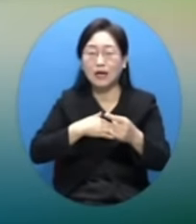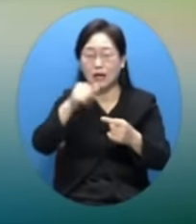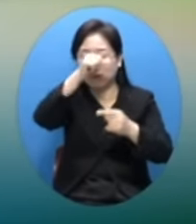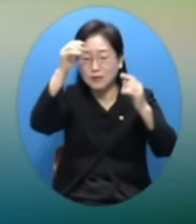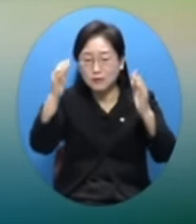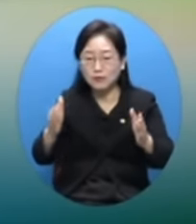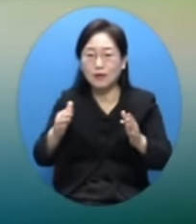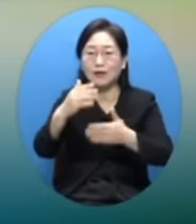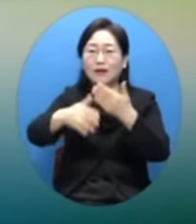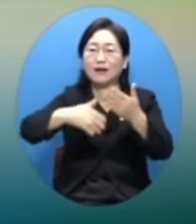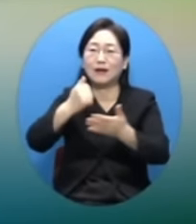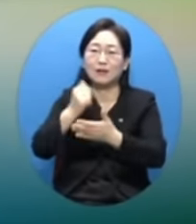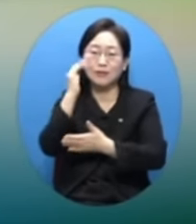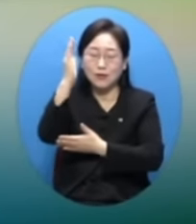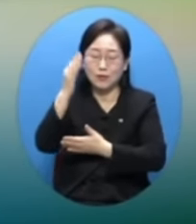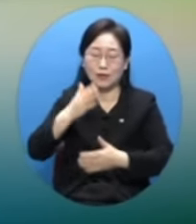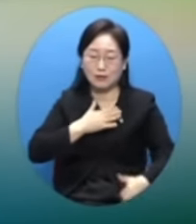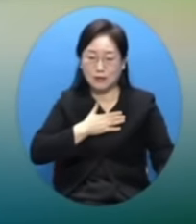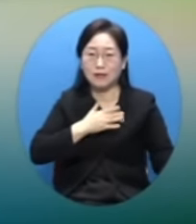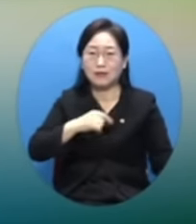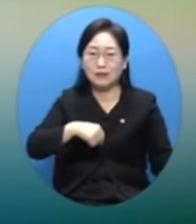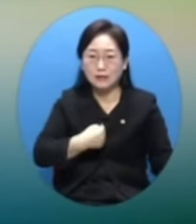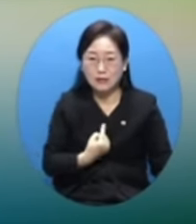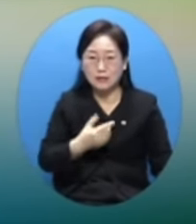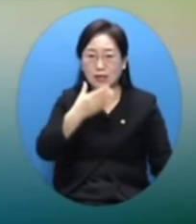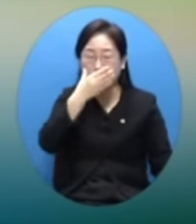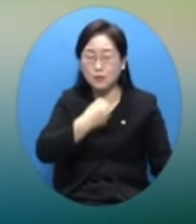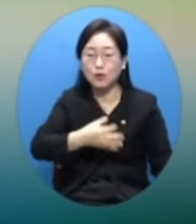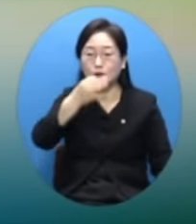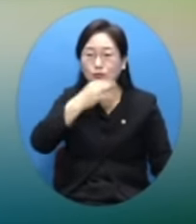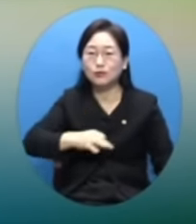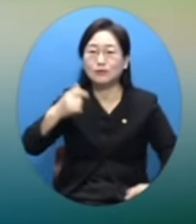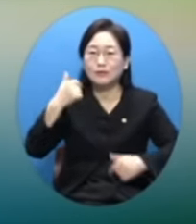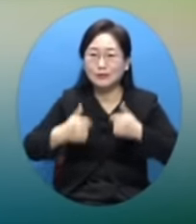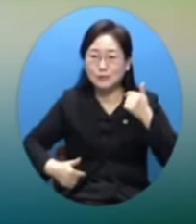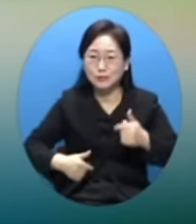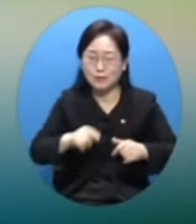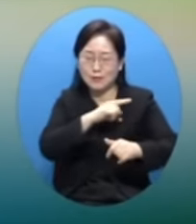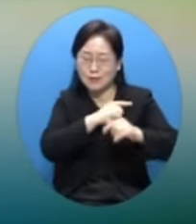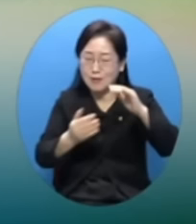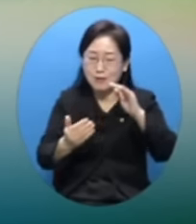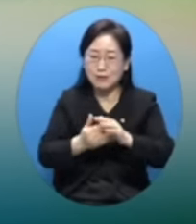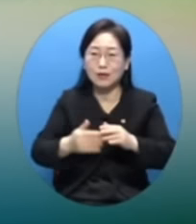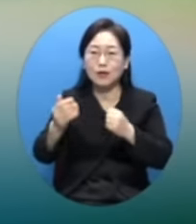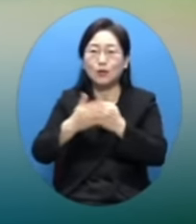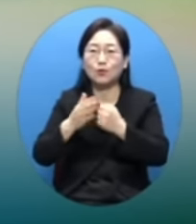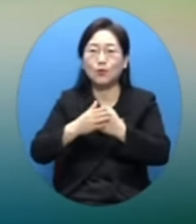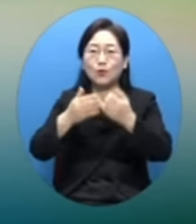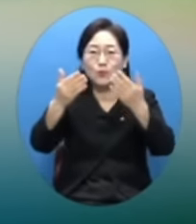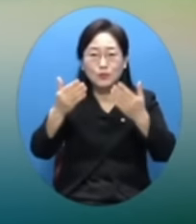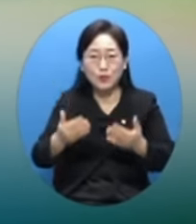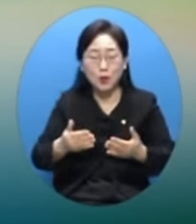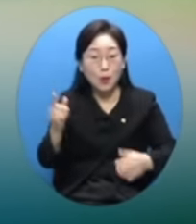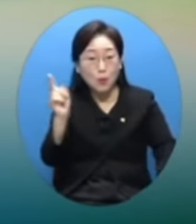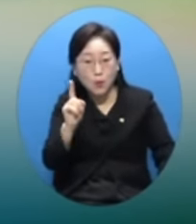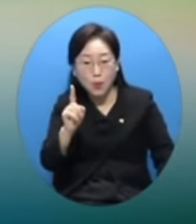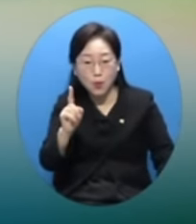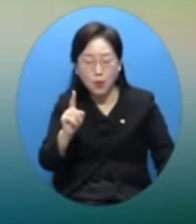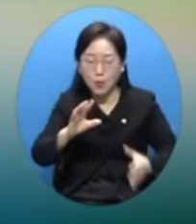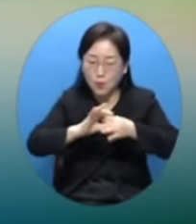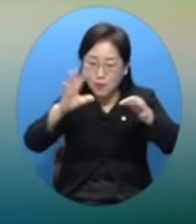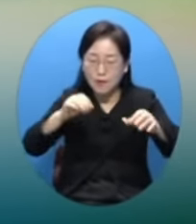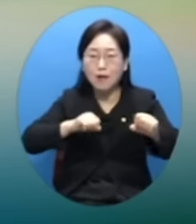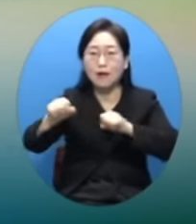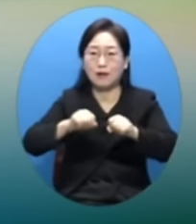생애 동안 하나님의 영광 과 나자신의 행복과 유익과 기쁨에 상에 도움이 되는 것이면 무엇이든지